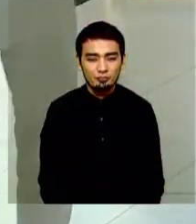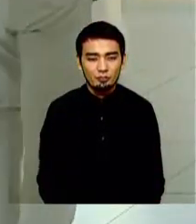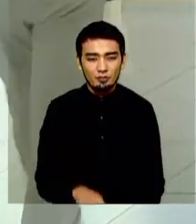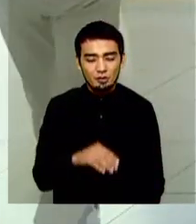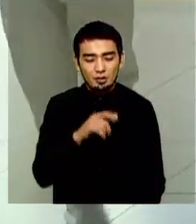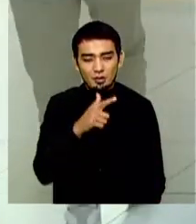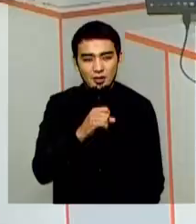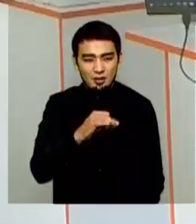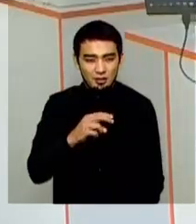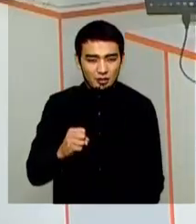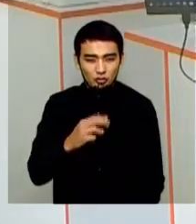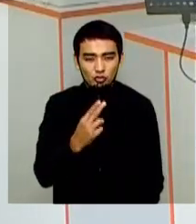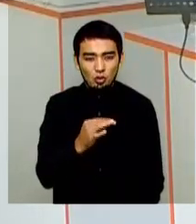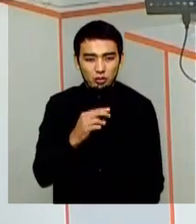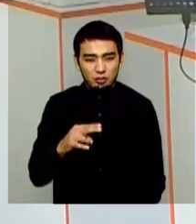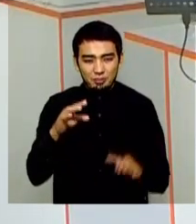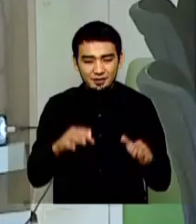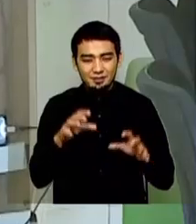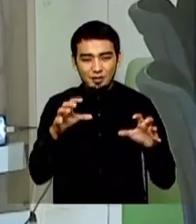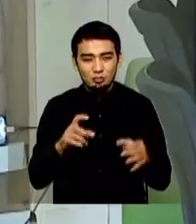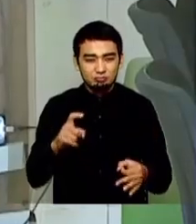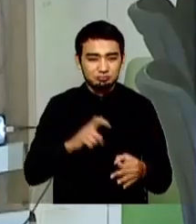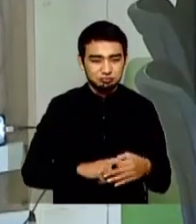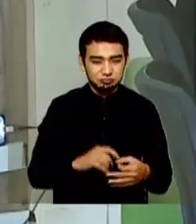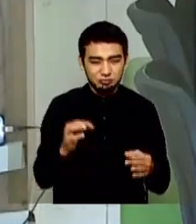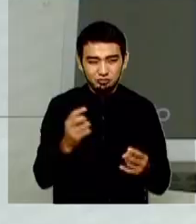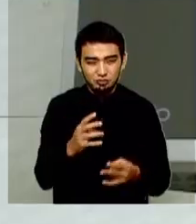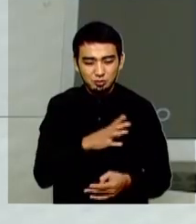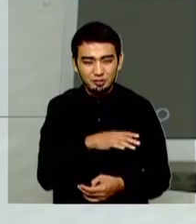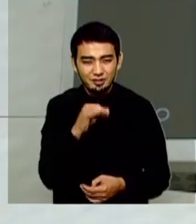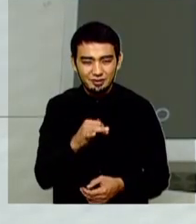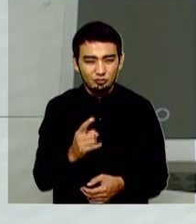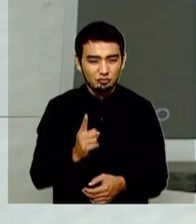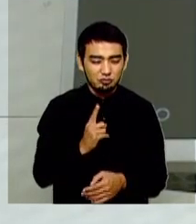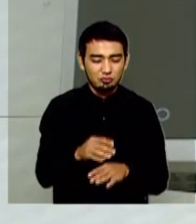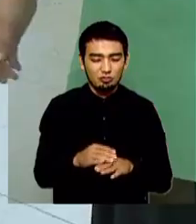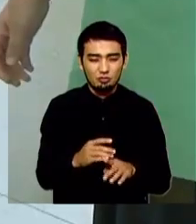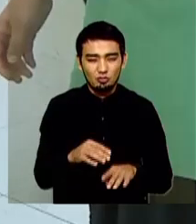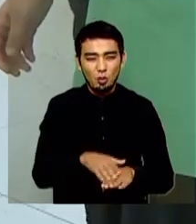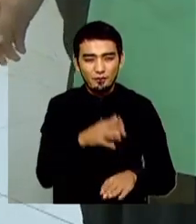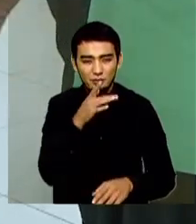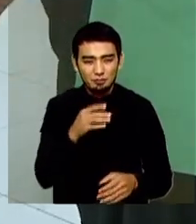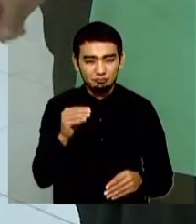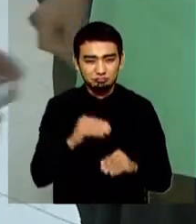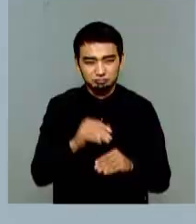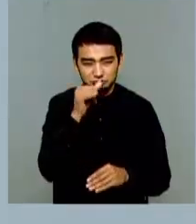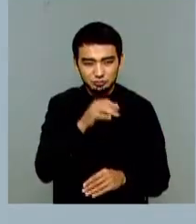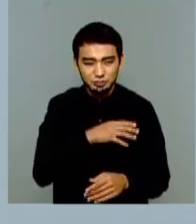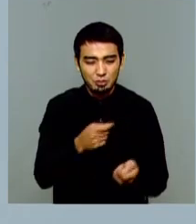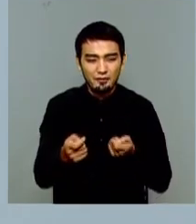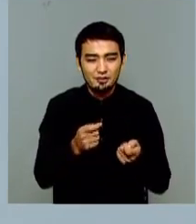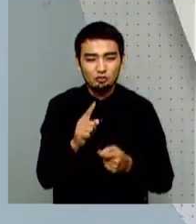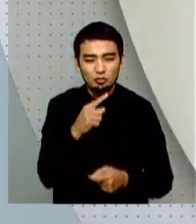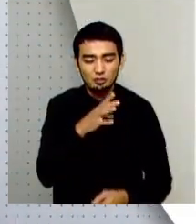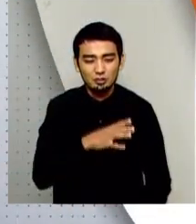Помогайки при ЦОНах. Кто предлагает узаконить их услуги? Почему избавиться от них не могут долгие годы? Что говорят специалисты правительства для граждан?